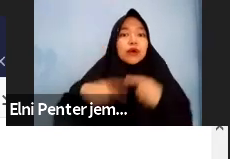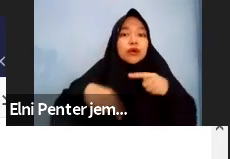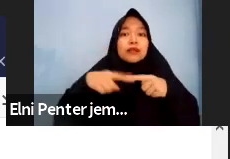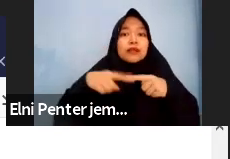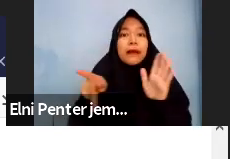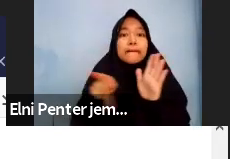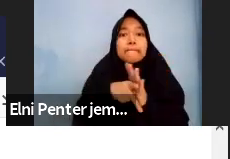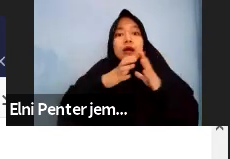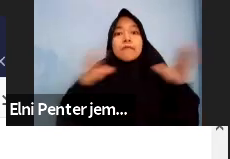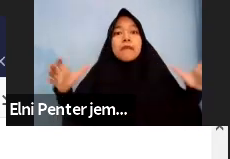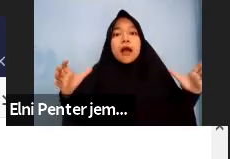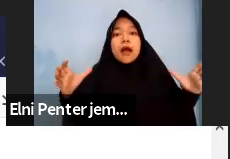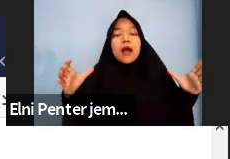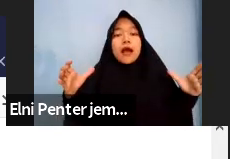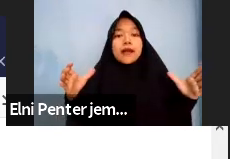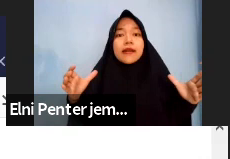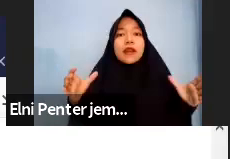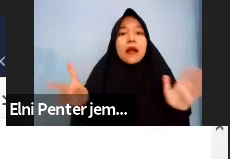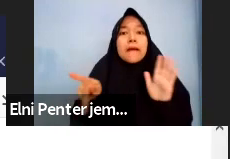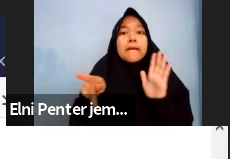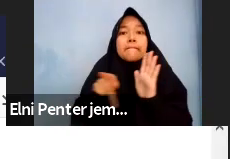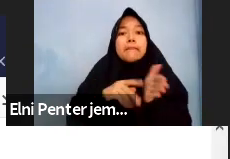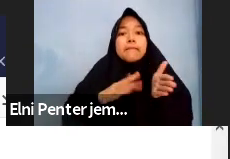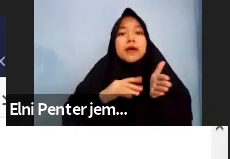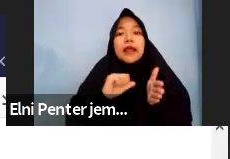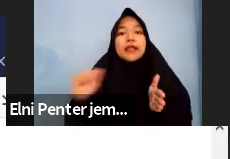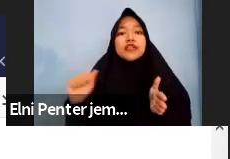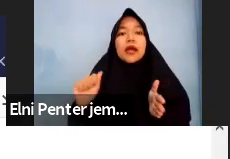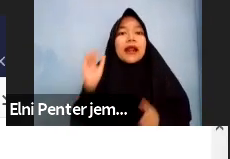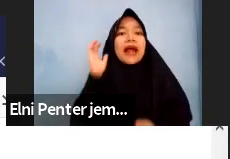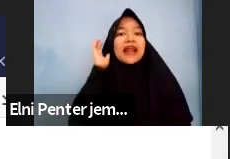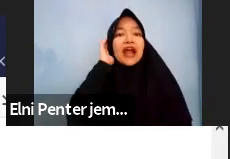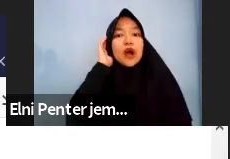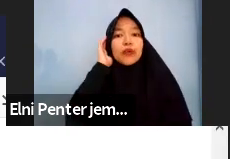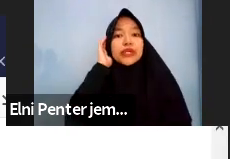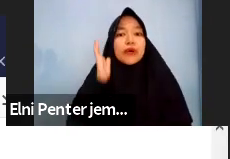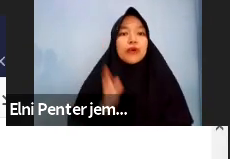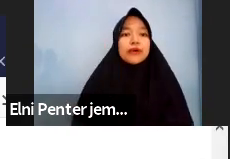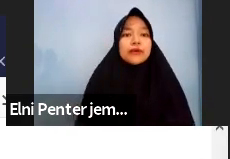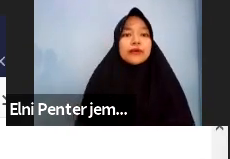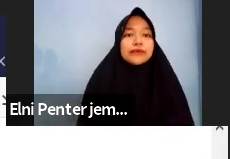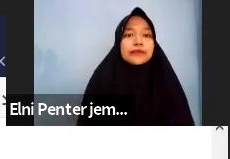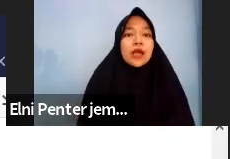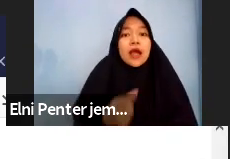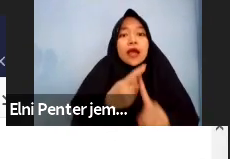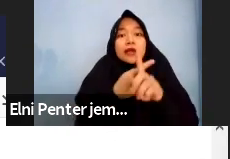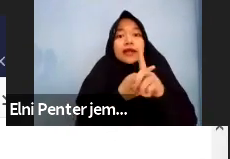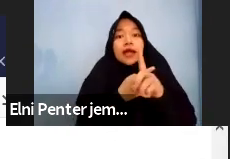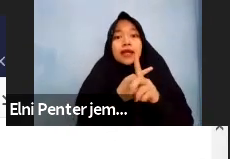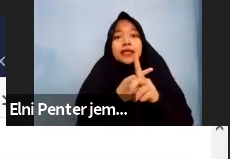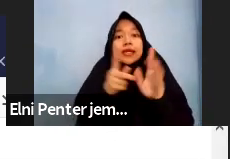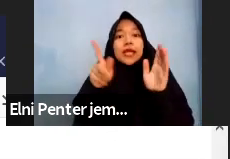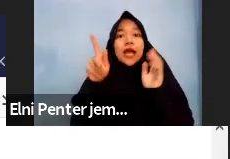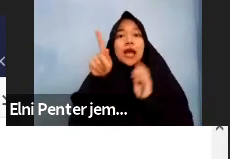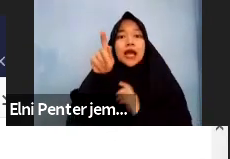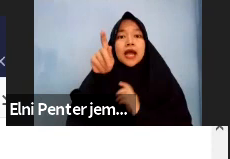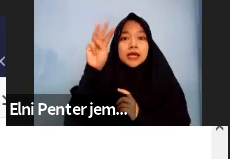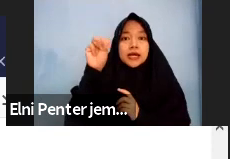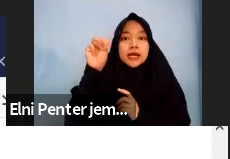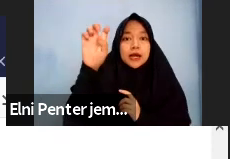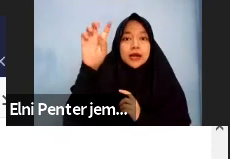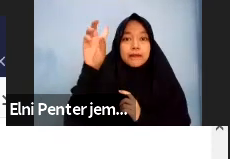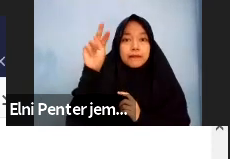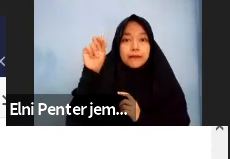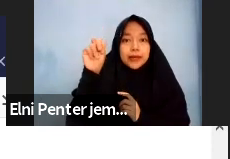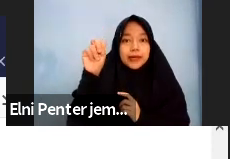pendidikan Kementerian Pendidikan dan Kebudayaan program ini membahas konsep-konsep penting yang